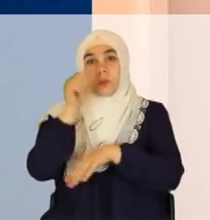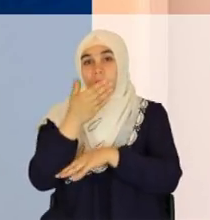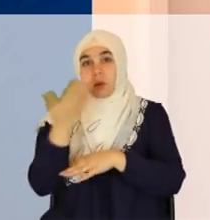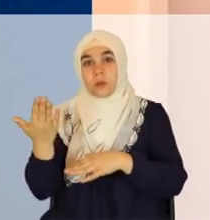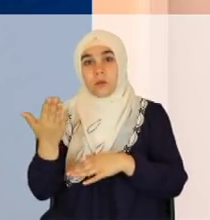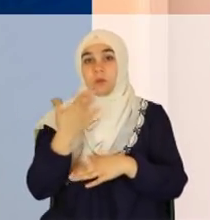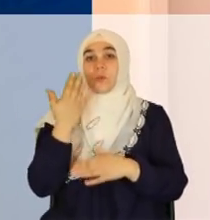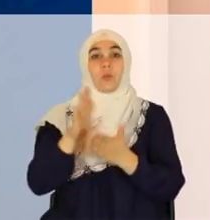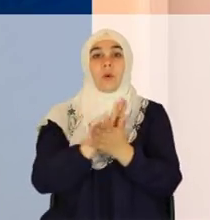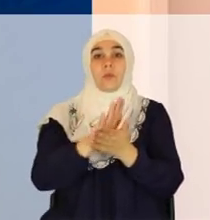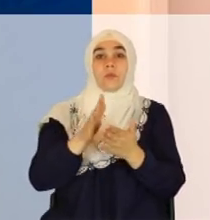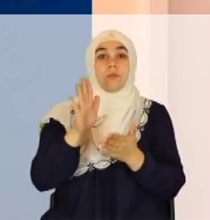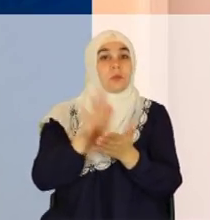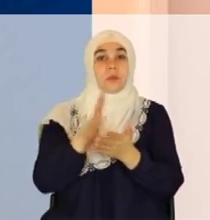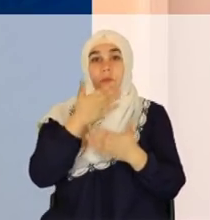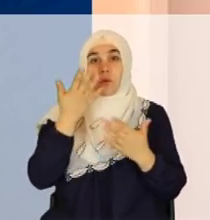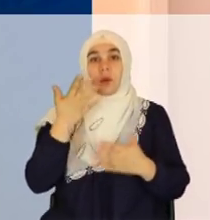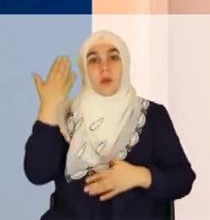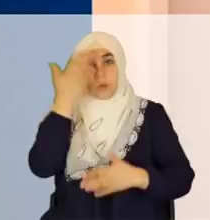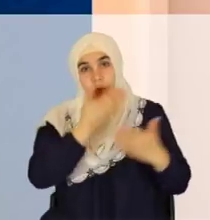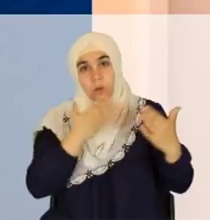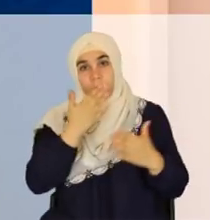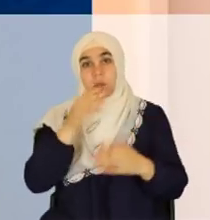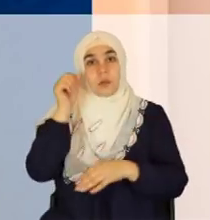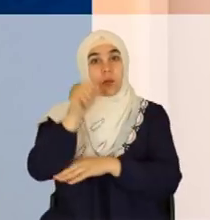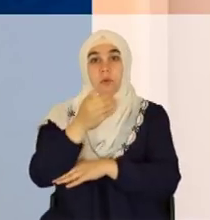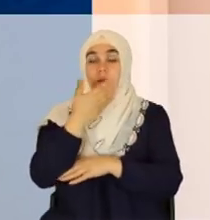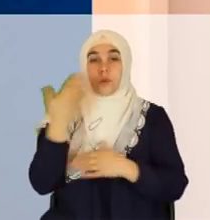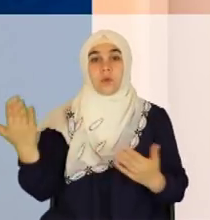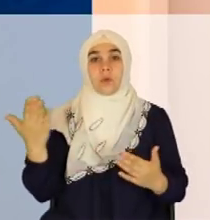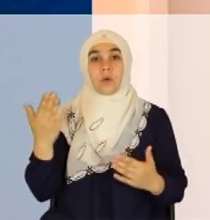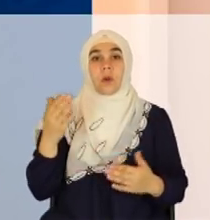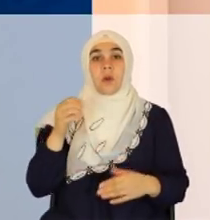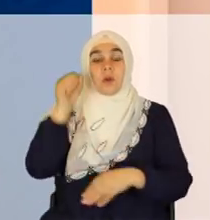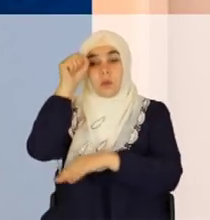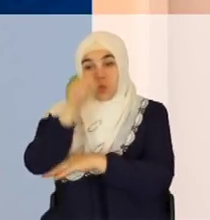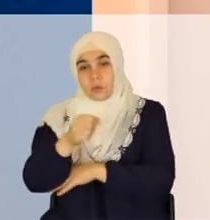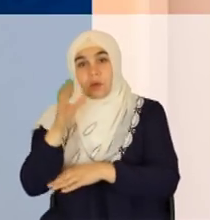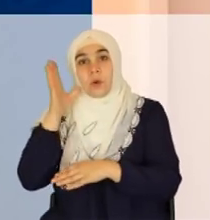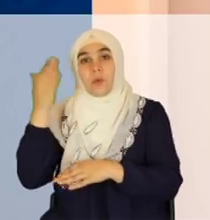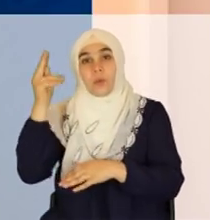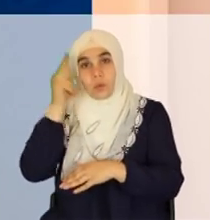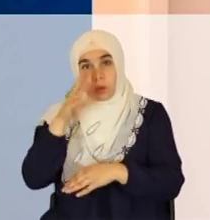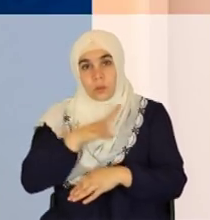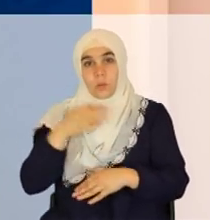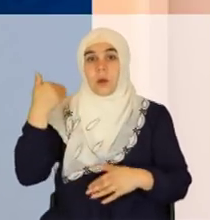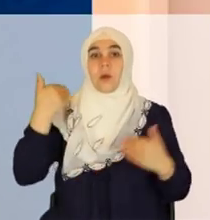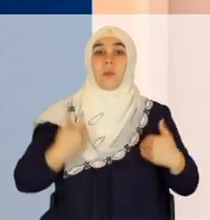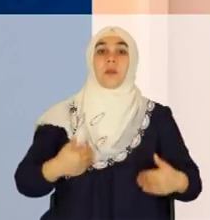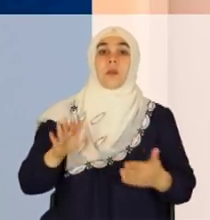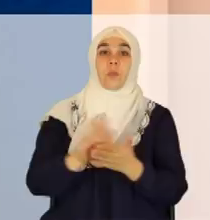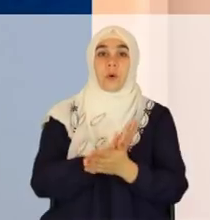pakliksiz olmayın. Taharetsiz ibadet yok. Namaz okuyduğum olsak, demek bedenimiz pak oluş